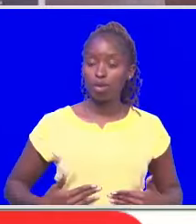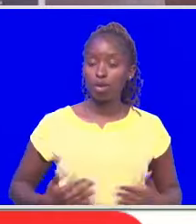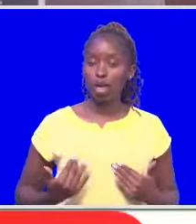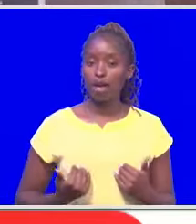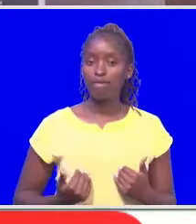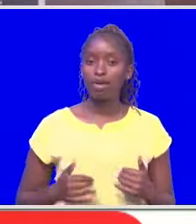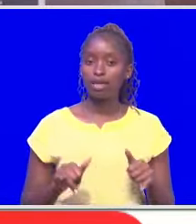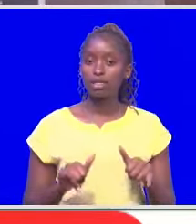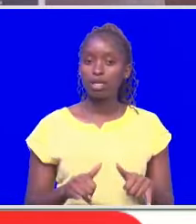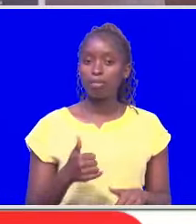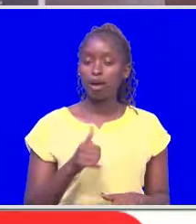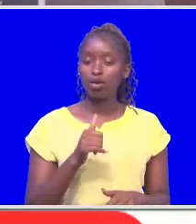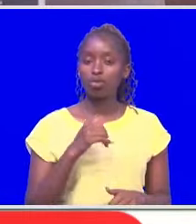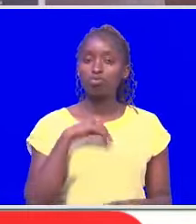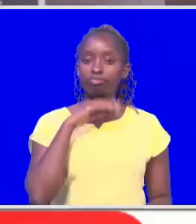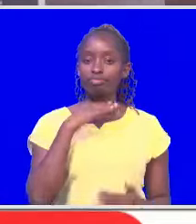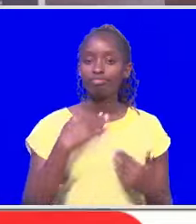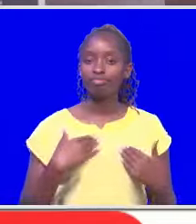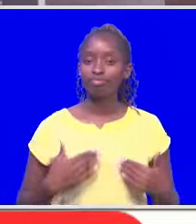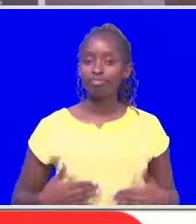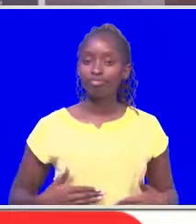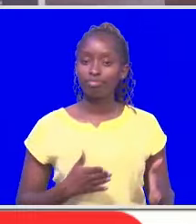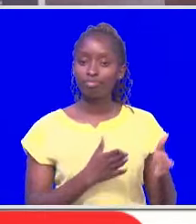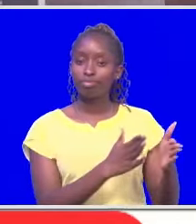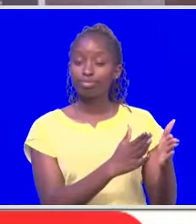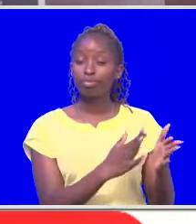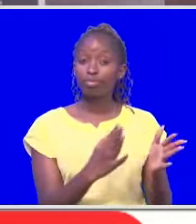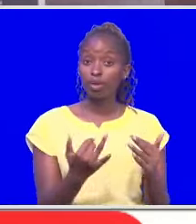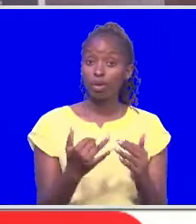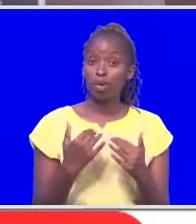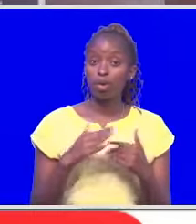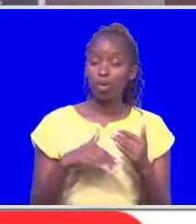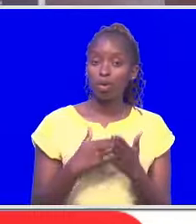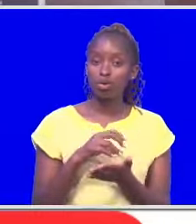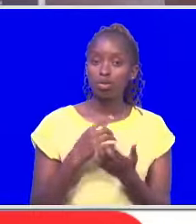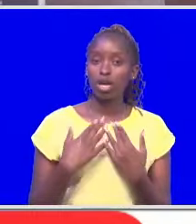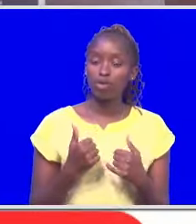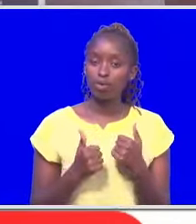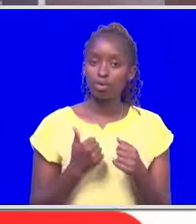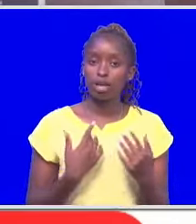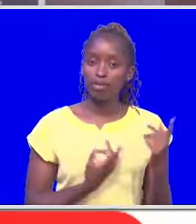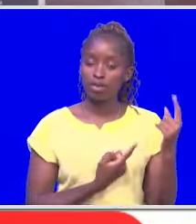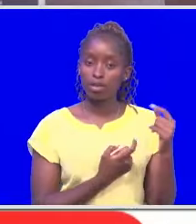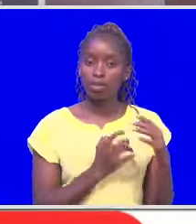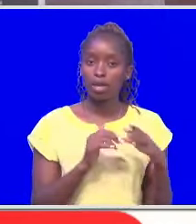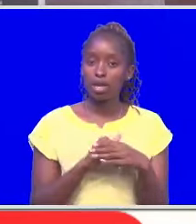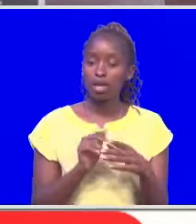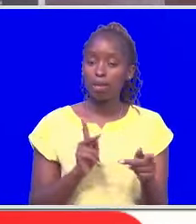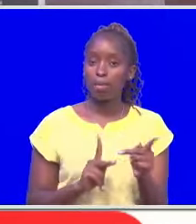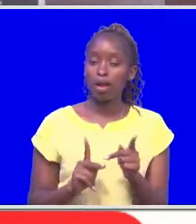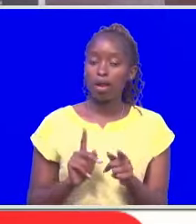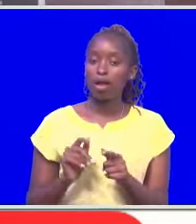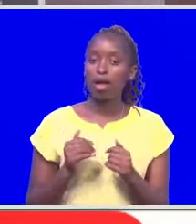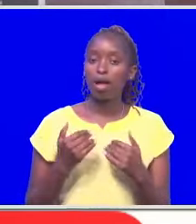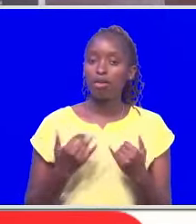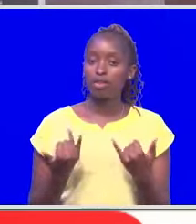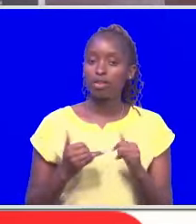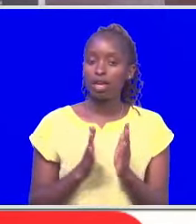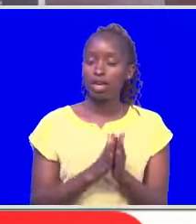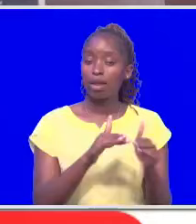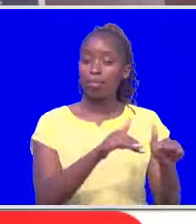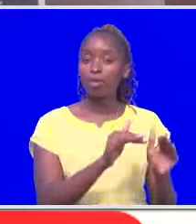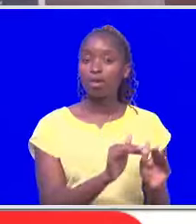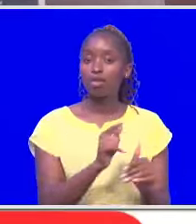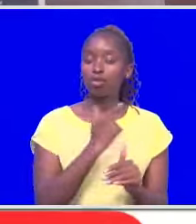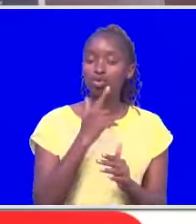inahifadhiwa. Tunarejelea hali ilivyo na kinachotarajiwa katika taratibu za kuwazika wanajeshi waliosalia baada ya ajali ya